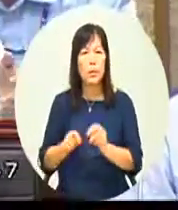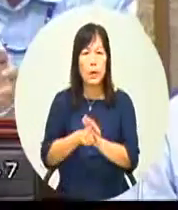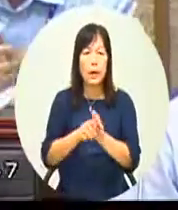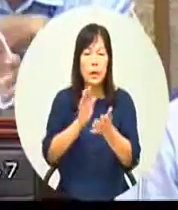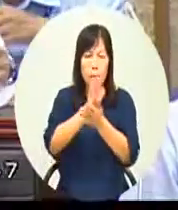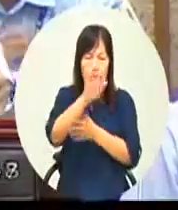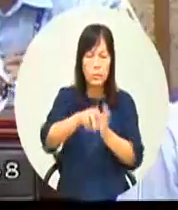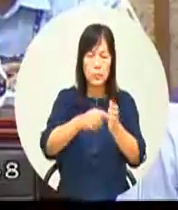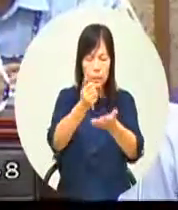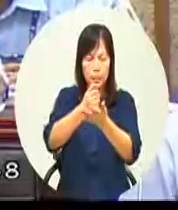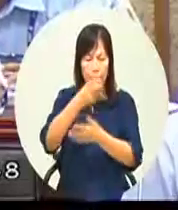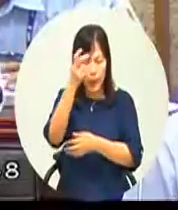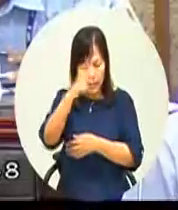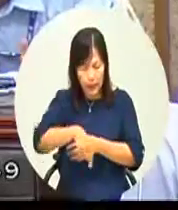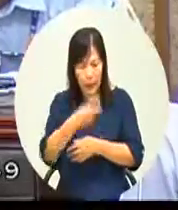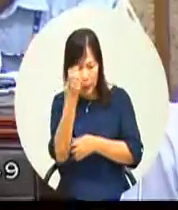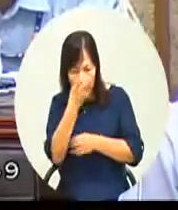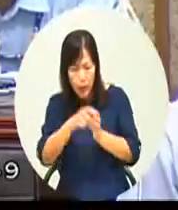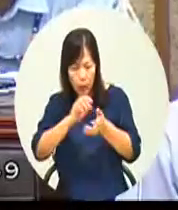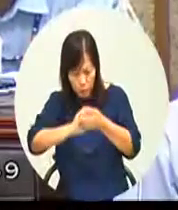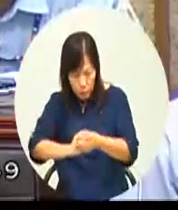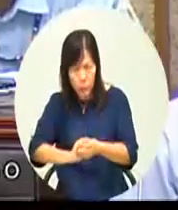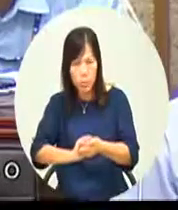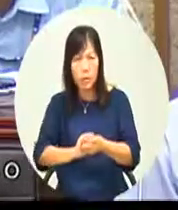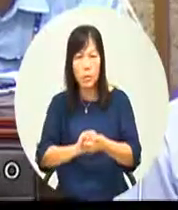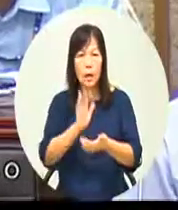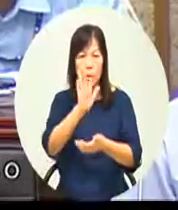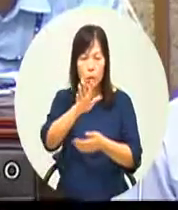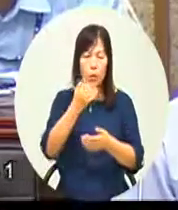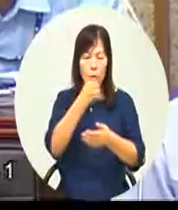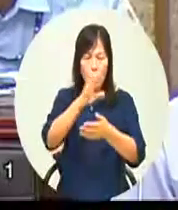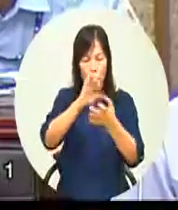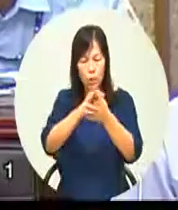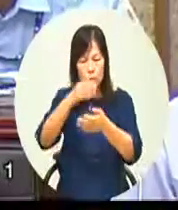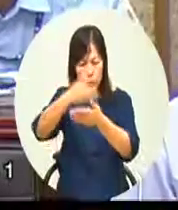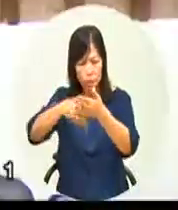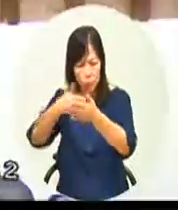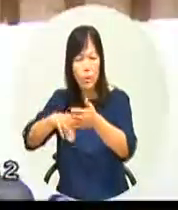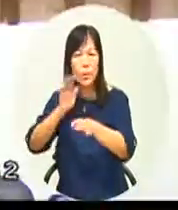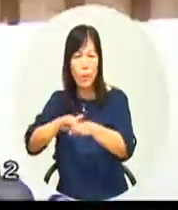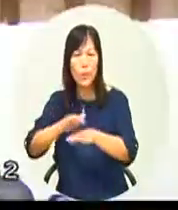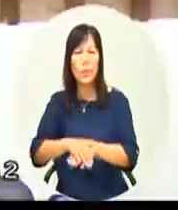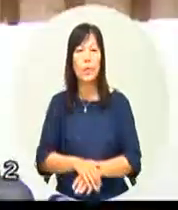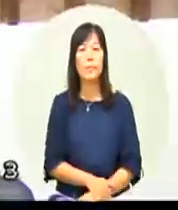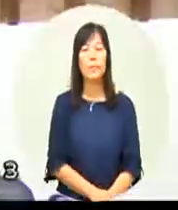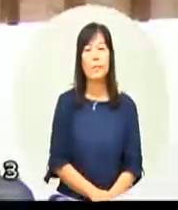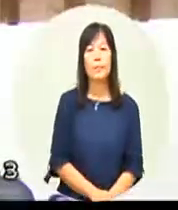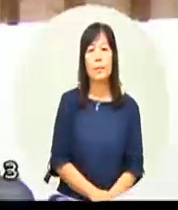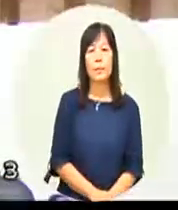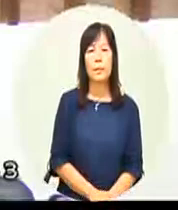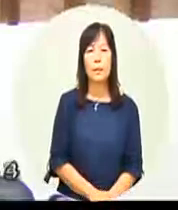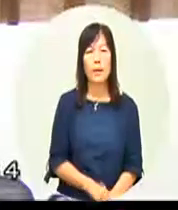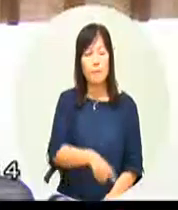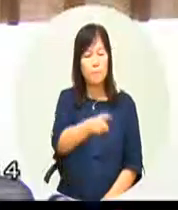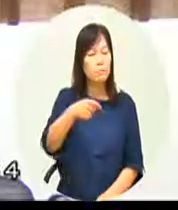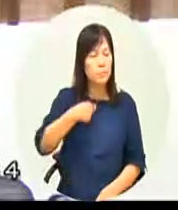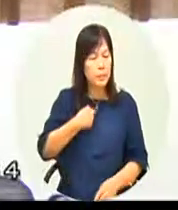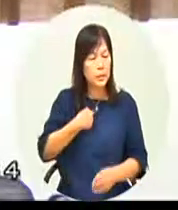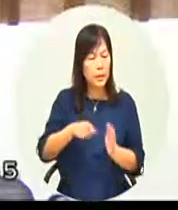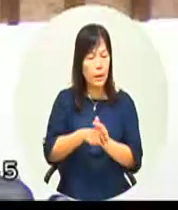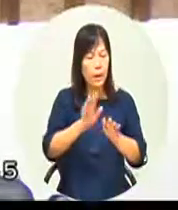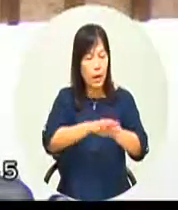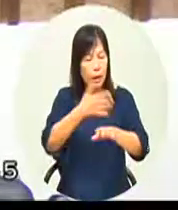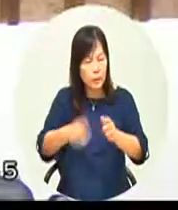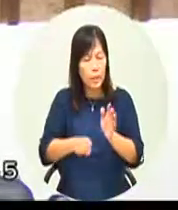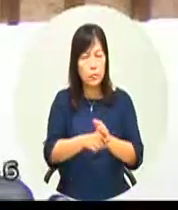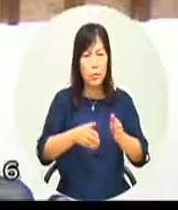去会勘完之后做确定，然后会进行相关的减税的部分。 好，再来我想请教一下、哦、我们知道淡水它那个